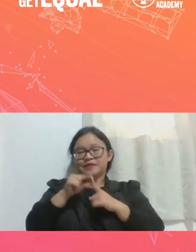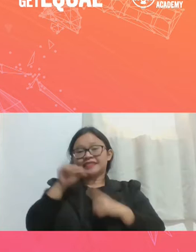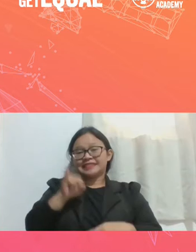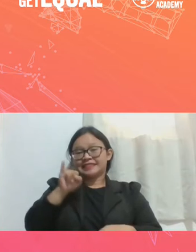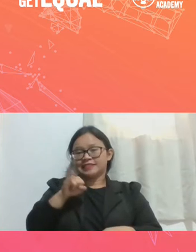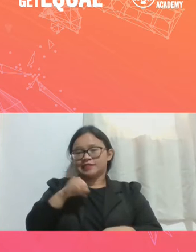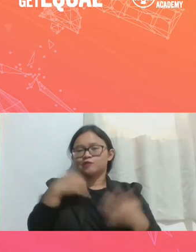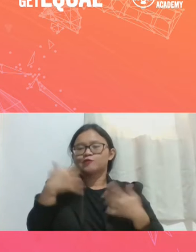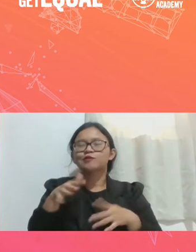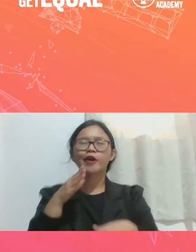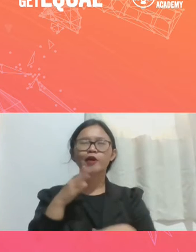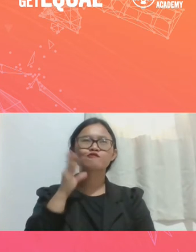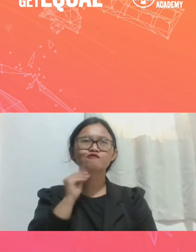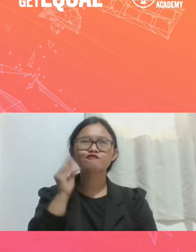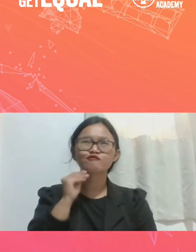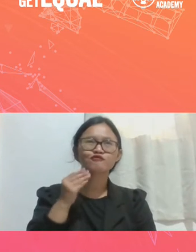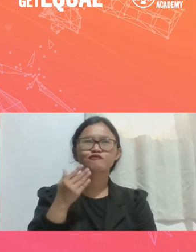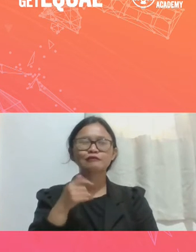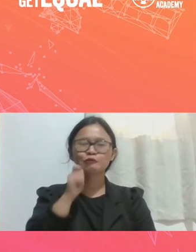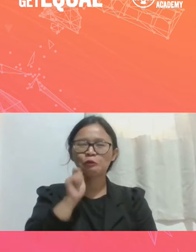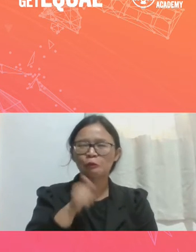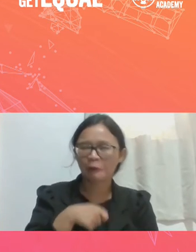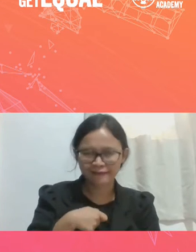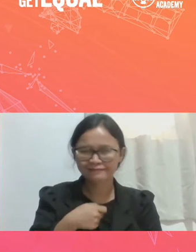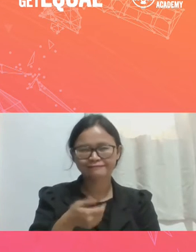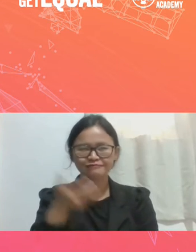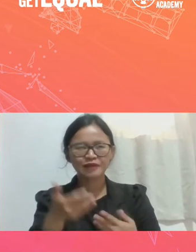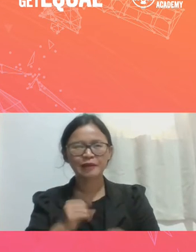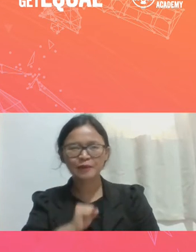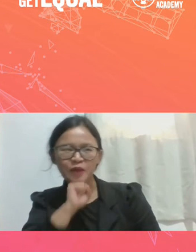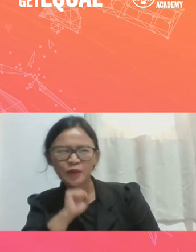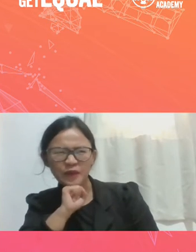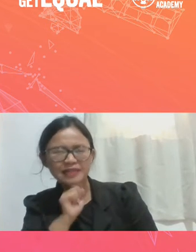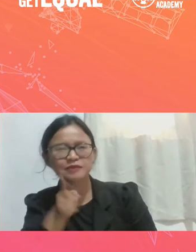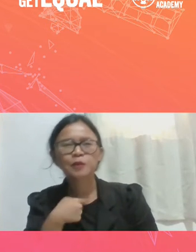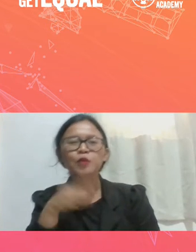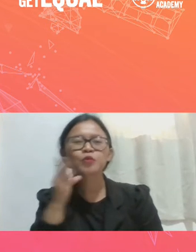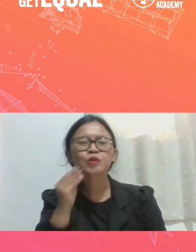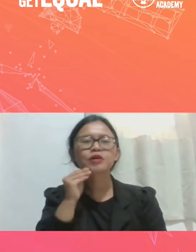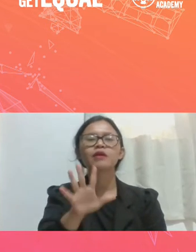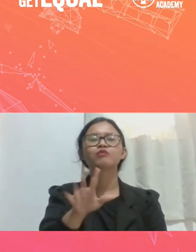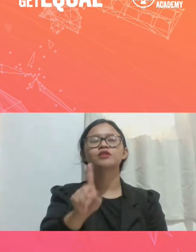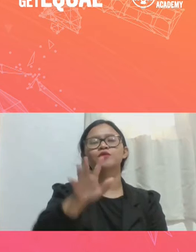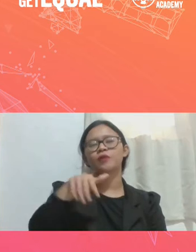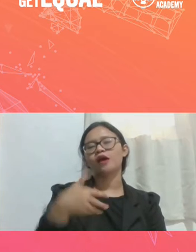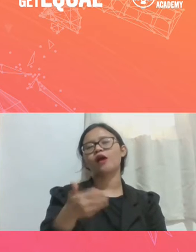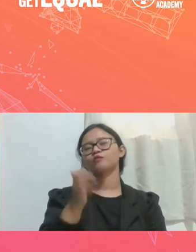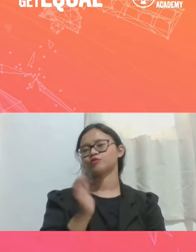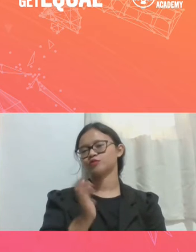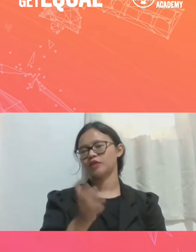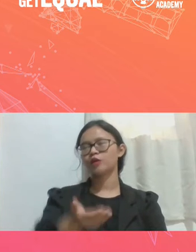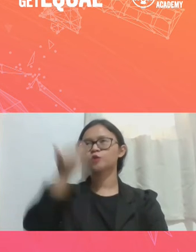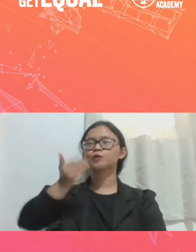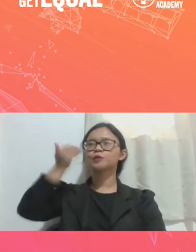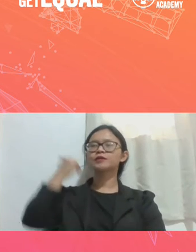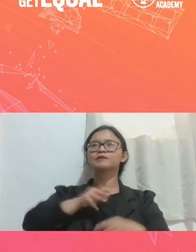setengah baya, udah hampir pensiun ini kalau orang. Udah 51 tahun kami di Indonesia, sejak tahun